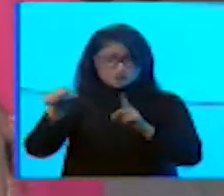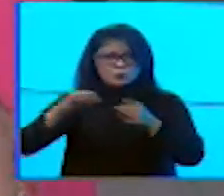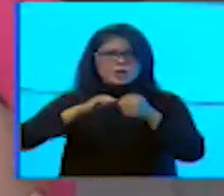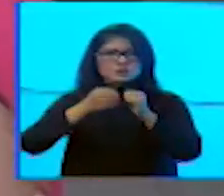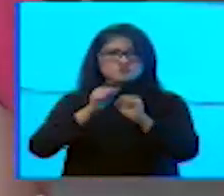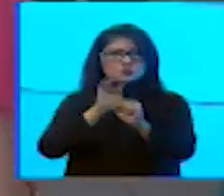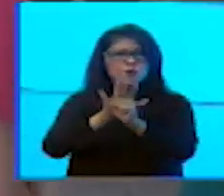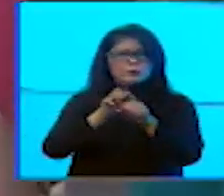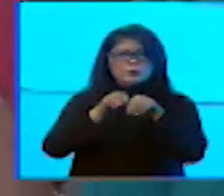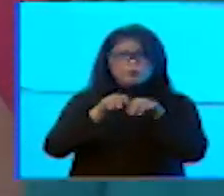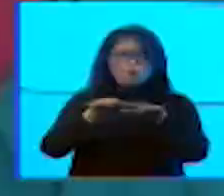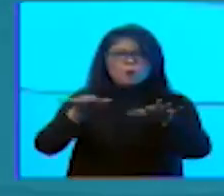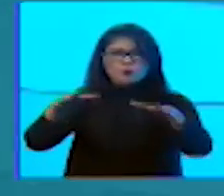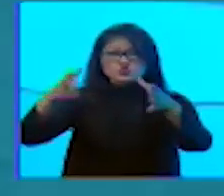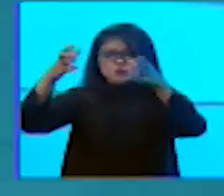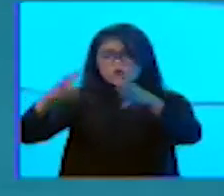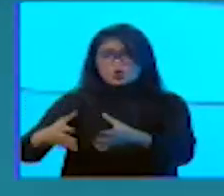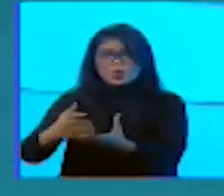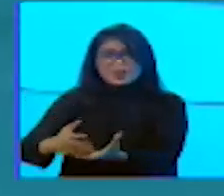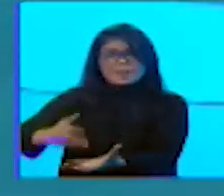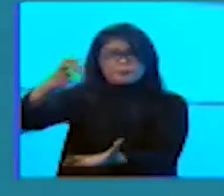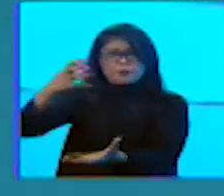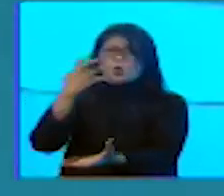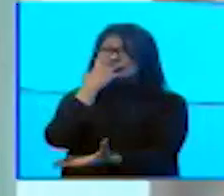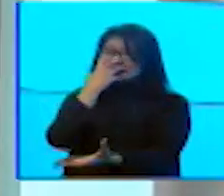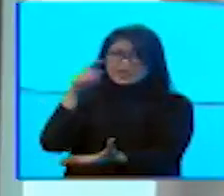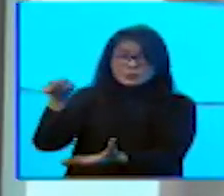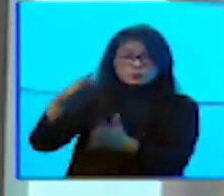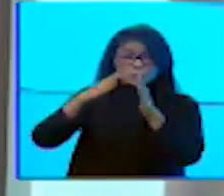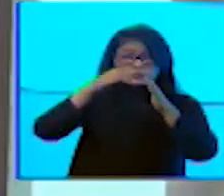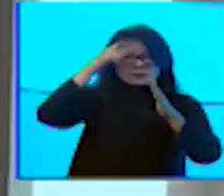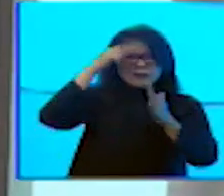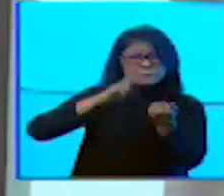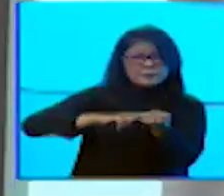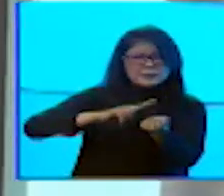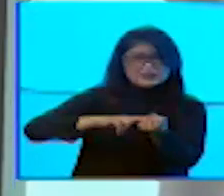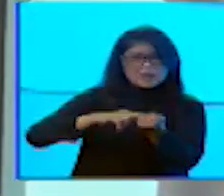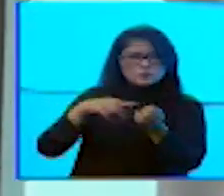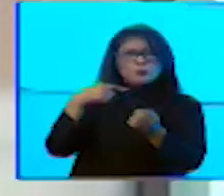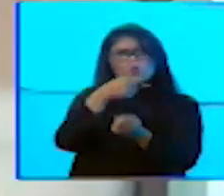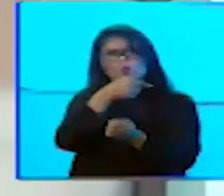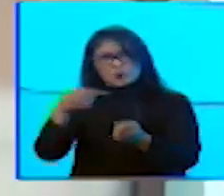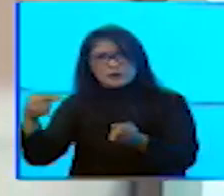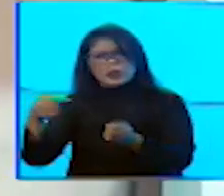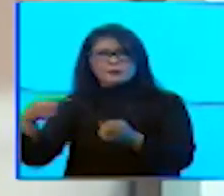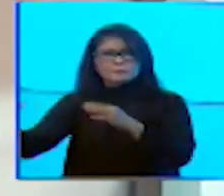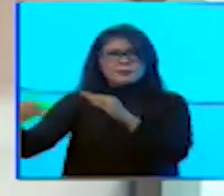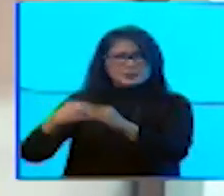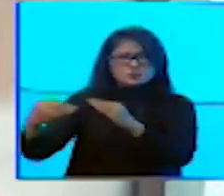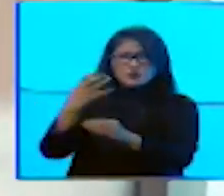juga menyebabkan stok tabung oksigen Rumah Sakit tuh pasien kobita intense di ruang ICU menipis pasukan